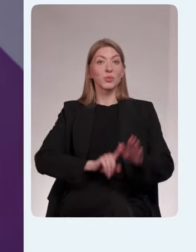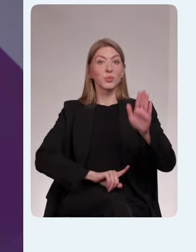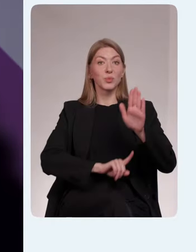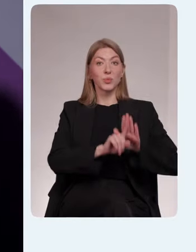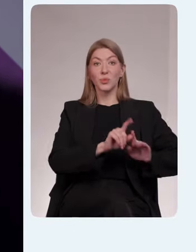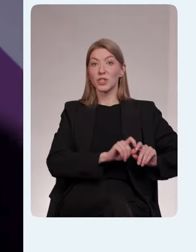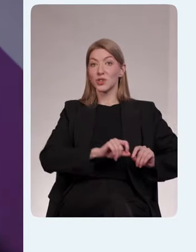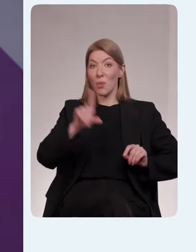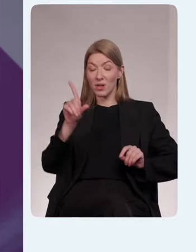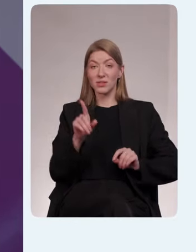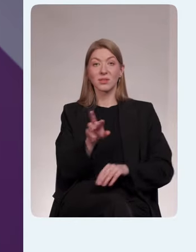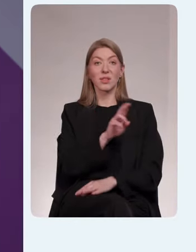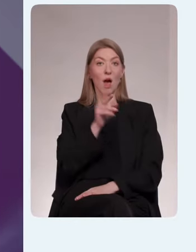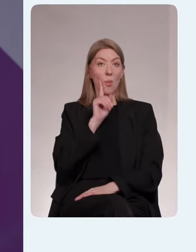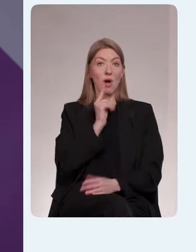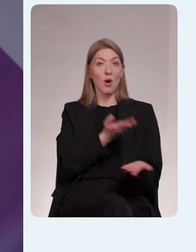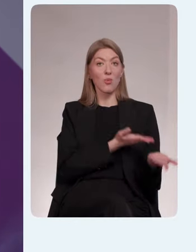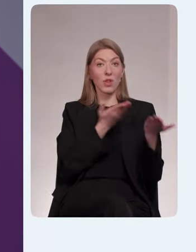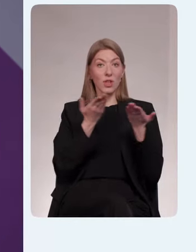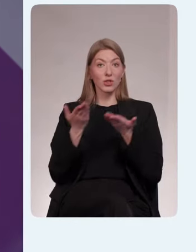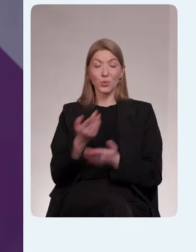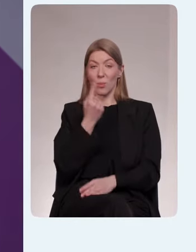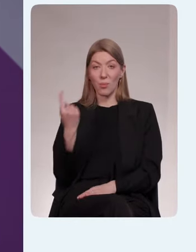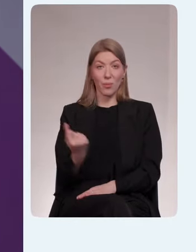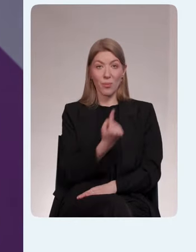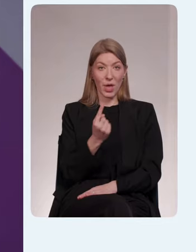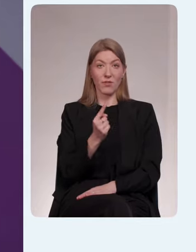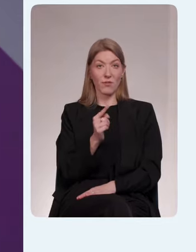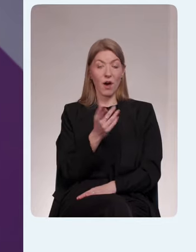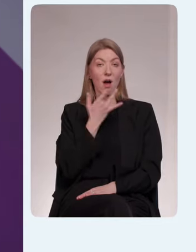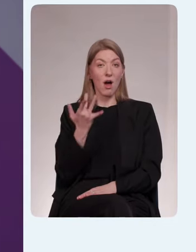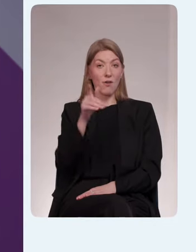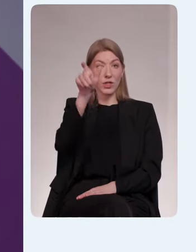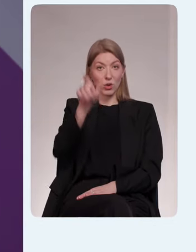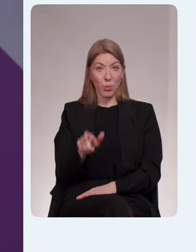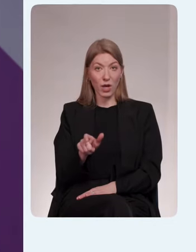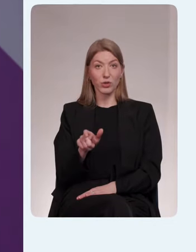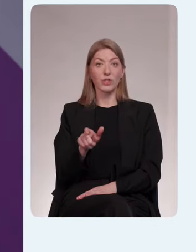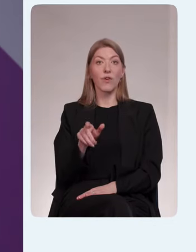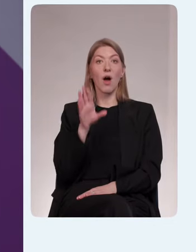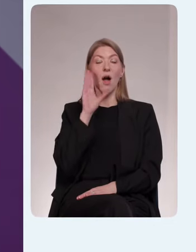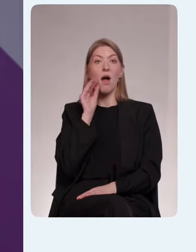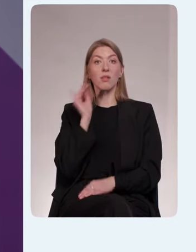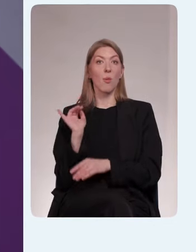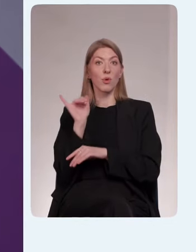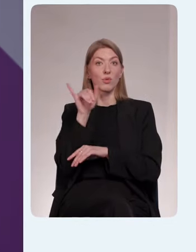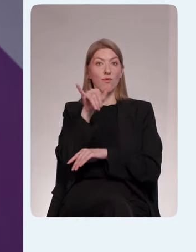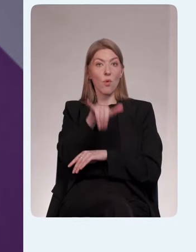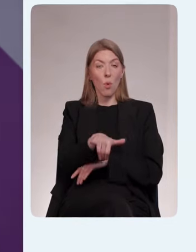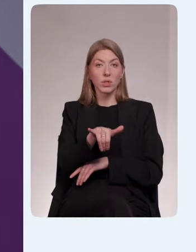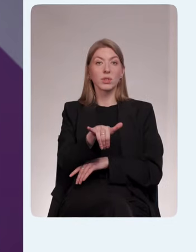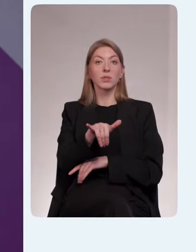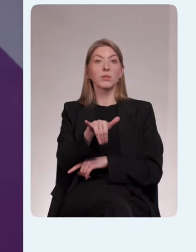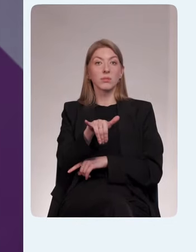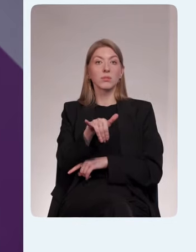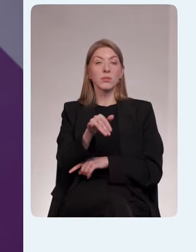Я пока приглашу первого выступающего, когда, знаете, когда она приходит в гости, то ты заранее об